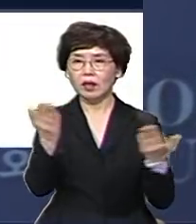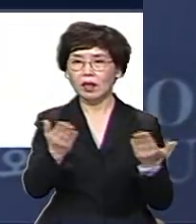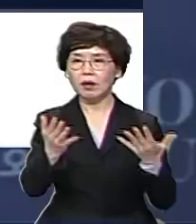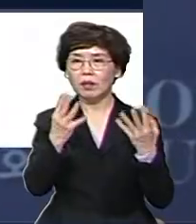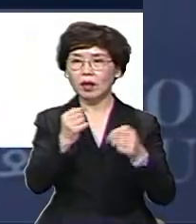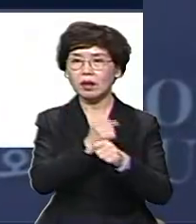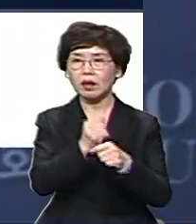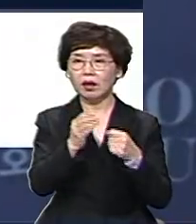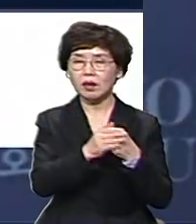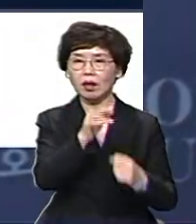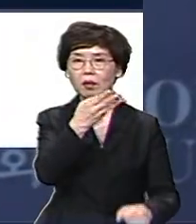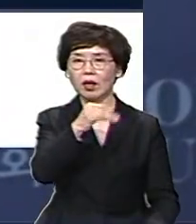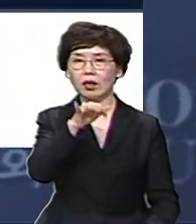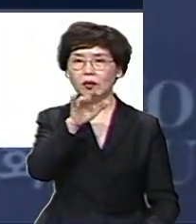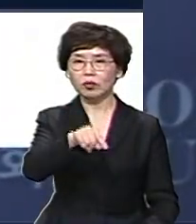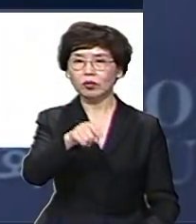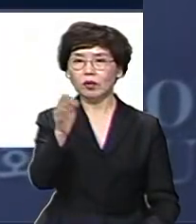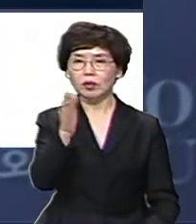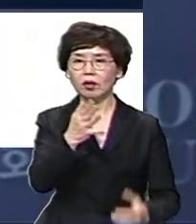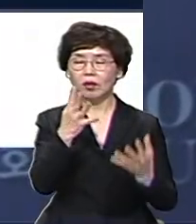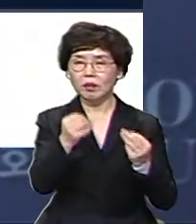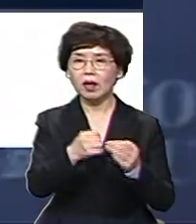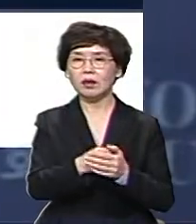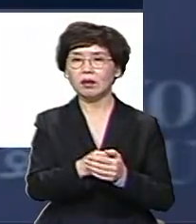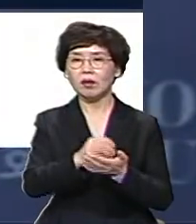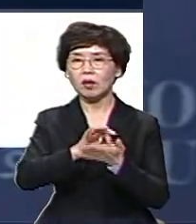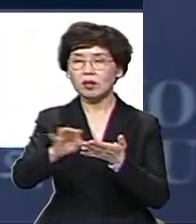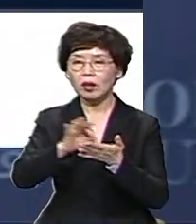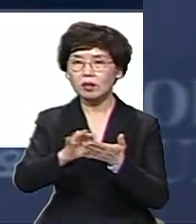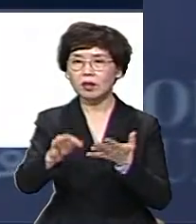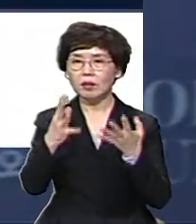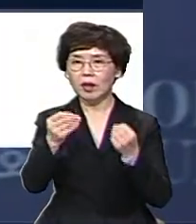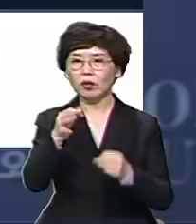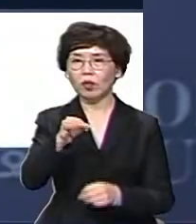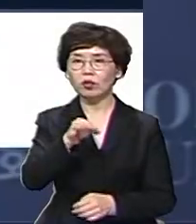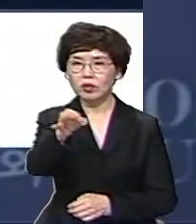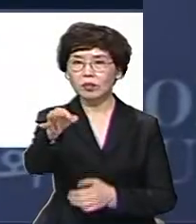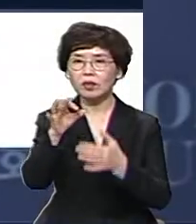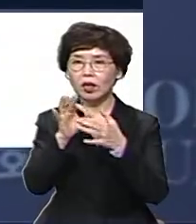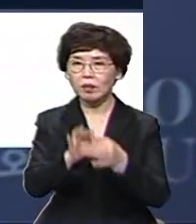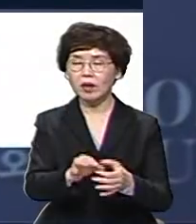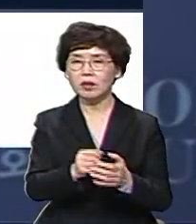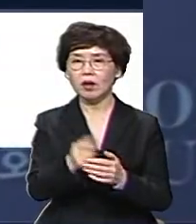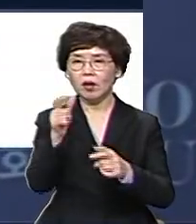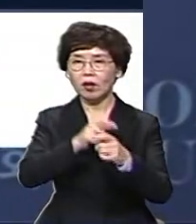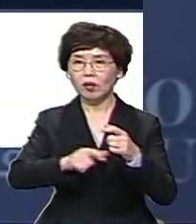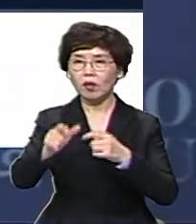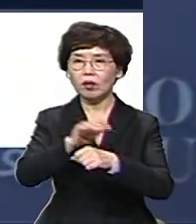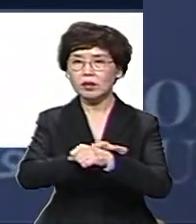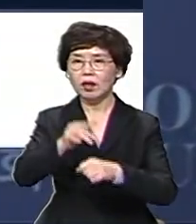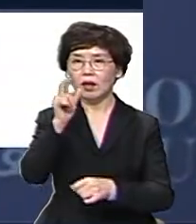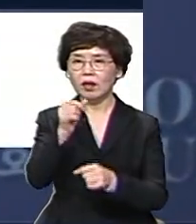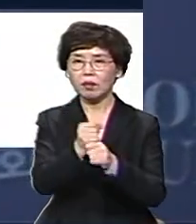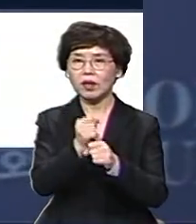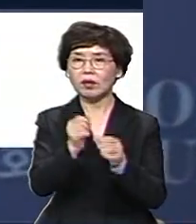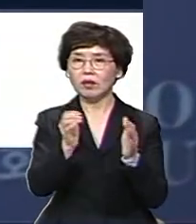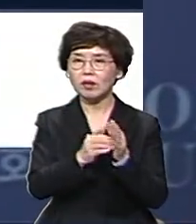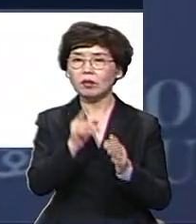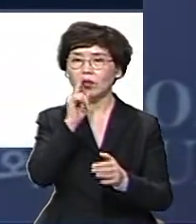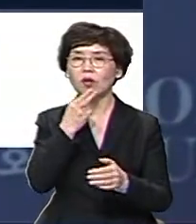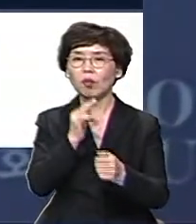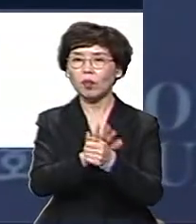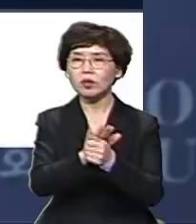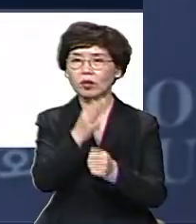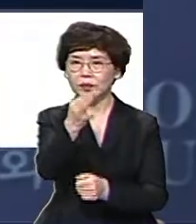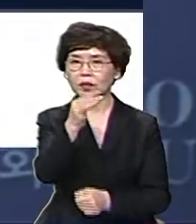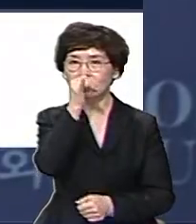이런 부분에 대해서 많은 사람들이 소식을 들었고 뉴스를 들으면서 느낀 반들이 많이 있었을 텐데 일단 네타냐후가 수상으로서는 비재직시 굉장히